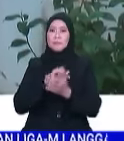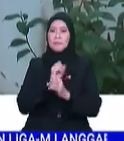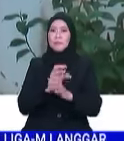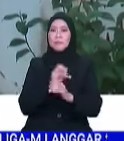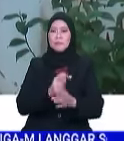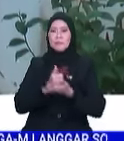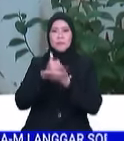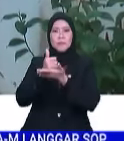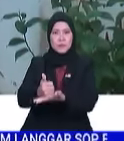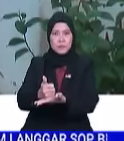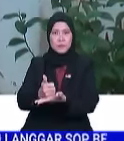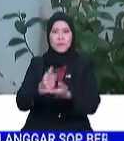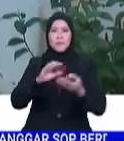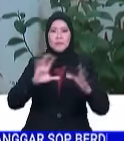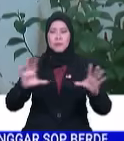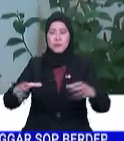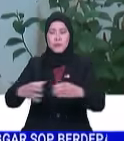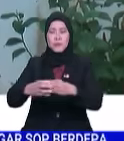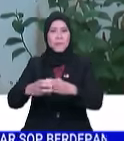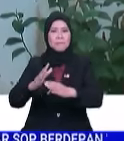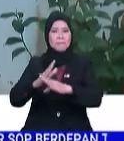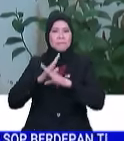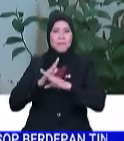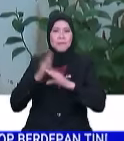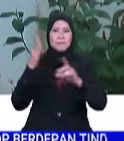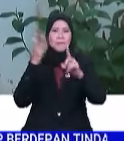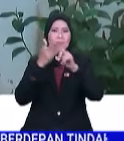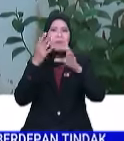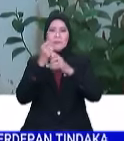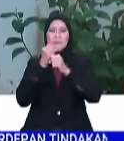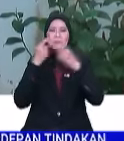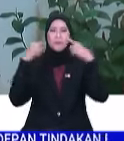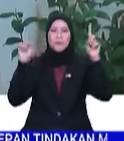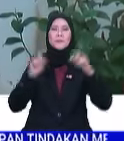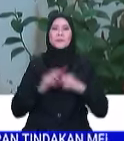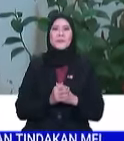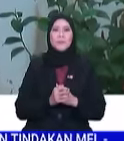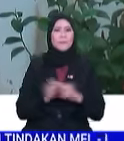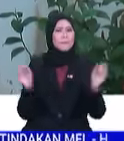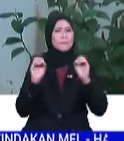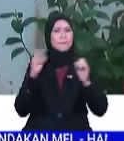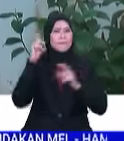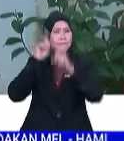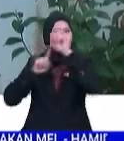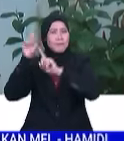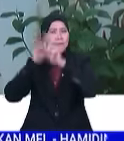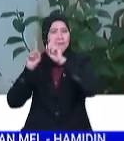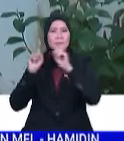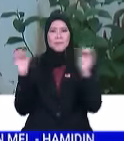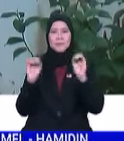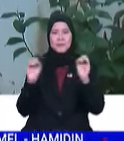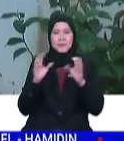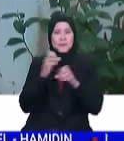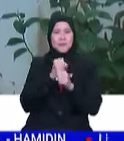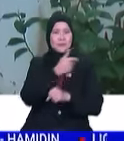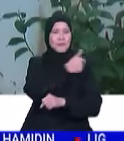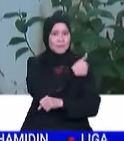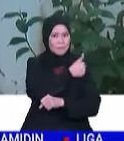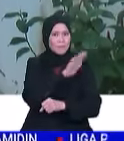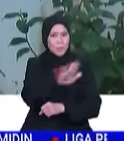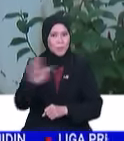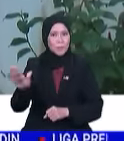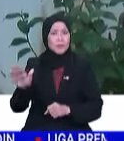bagi memastikan imuniti kelompok dapat dicapai dengan segera. Jadi, tiada alasan untuk anda tidak mendapatkan imunisasi vaksin